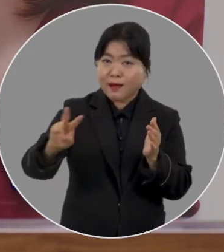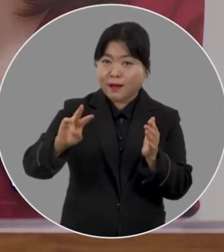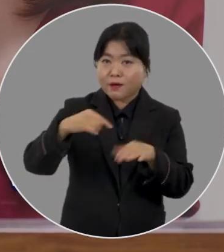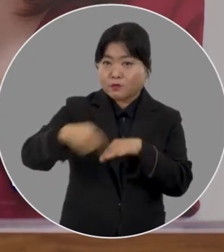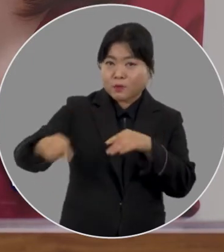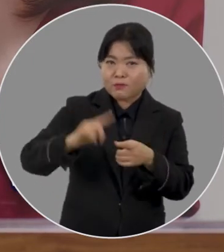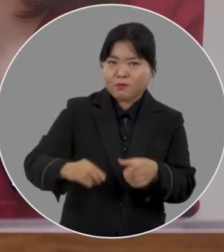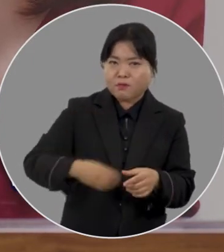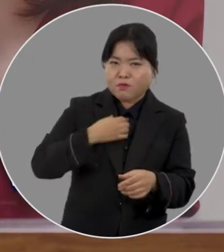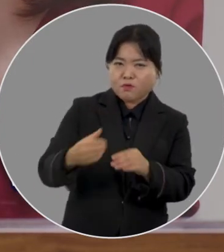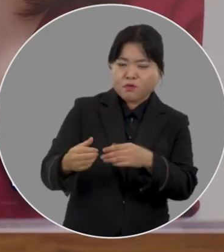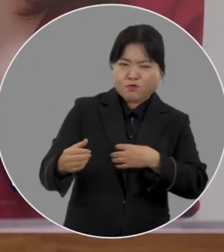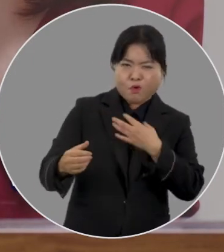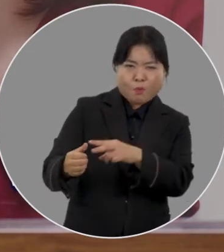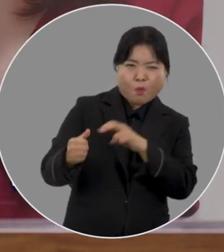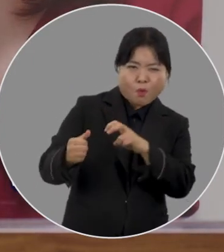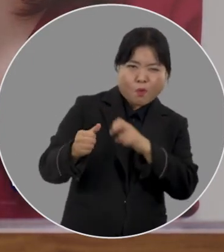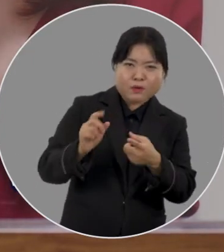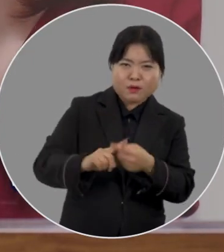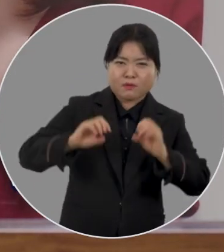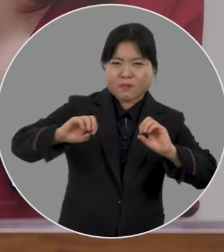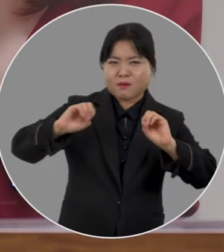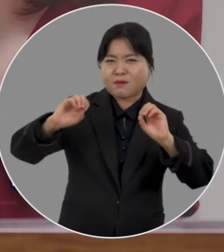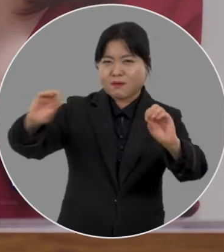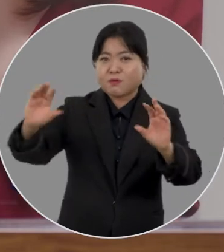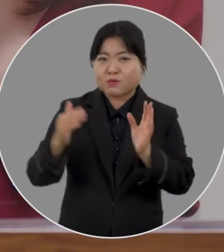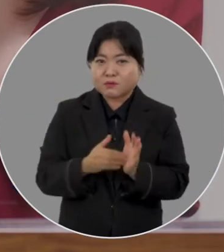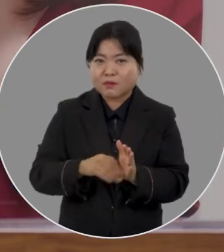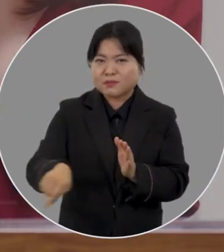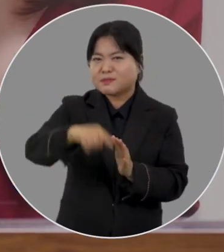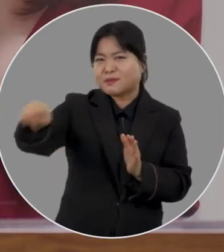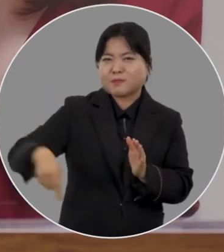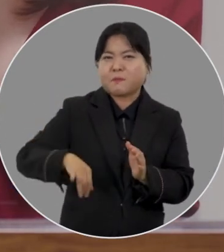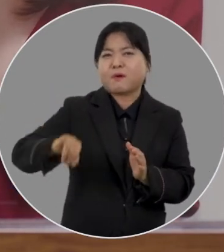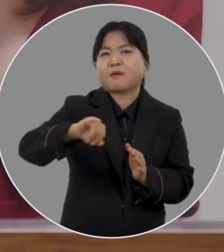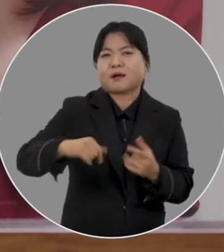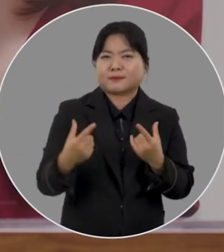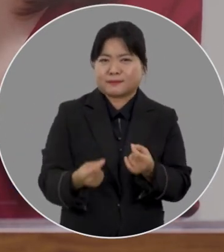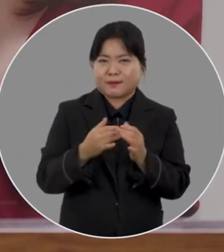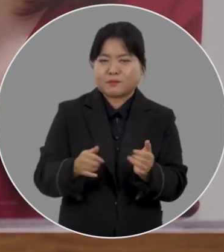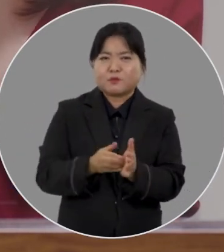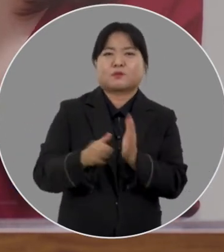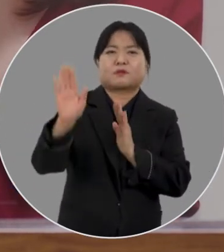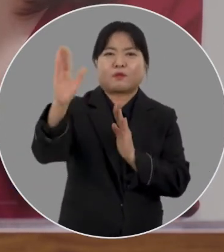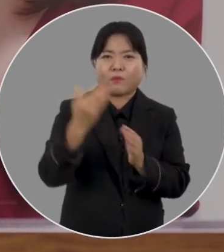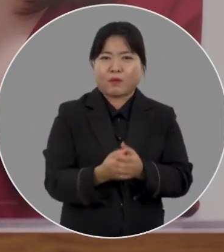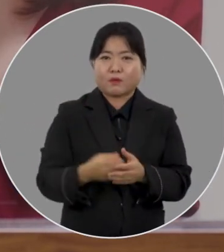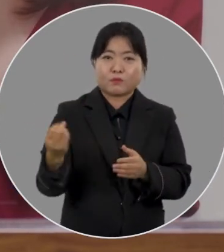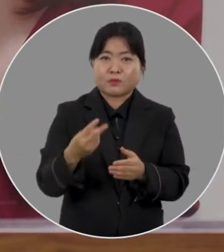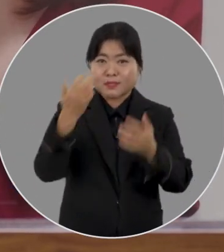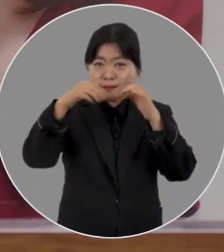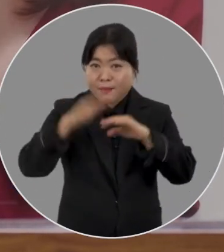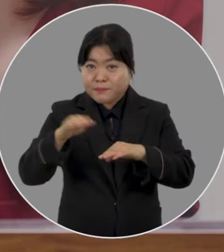대한 혐오의 메시지를 확산을 시킨 거죠. 그래서 이 사람들은 뭐 벌레 같은 사람들이다, 쫓아내야 된다, 혹은